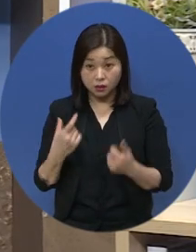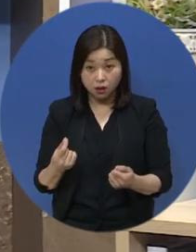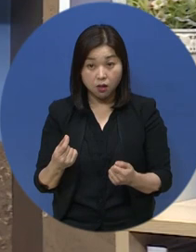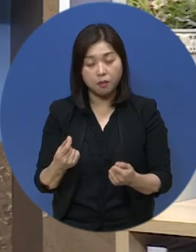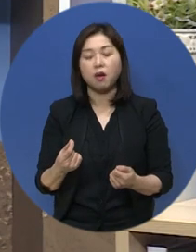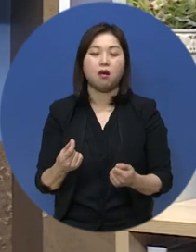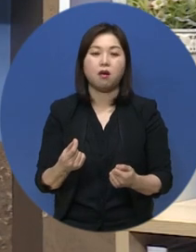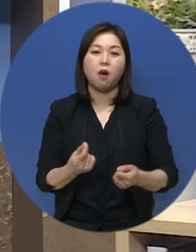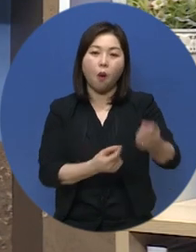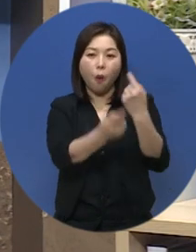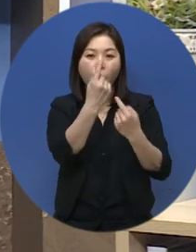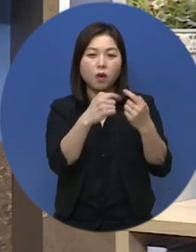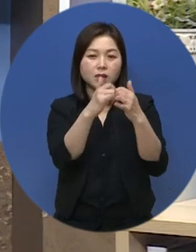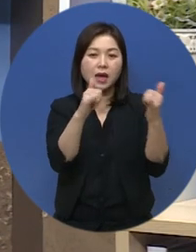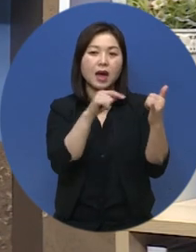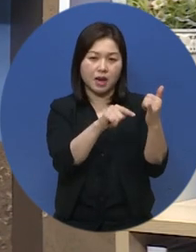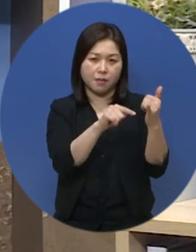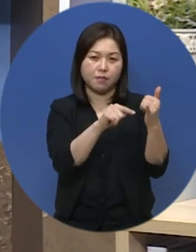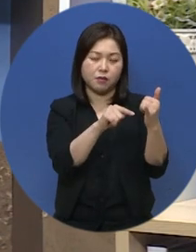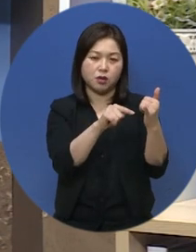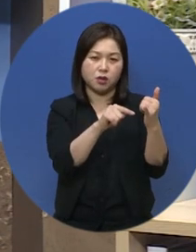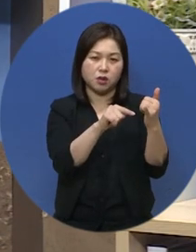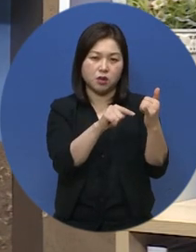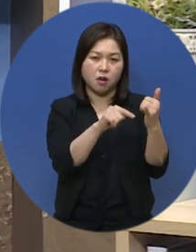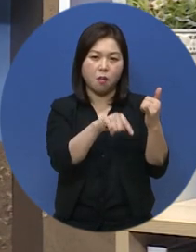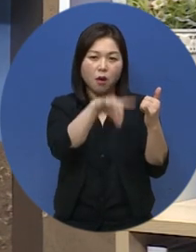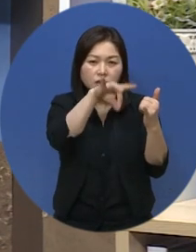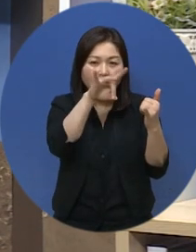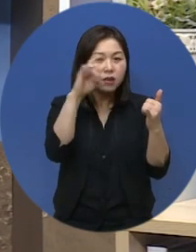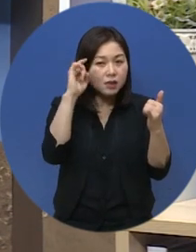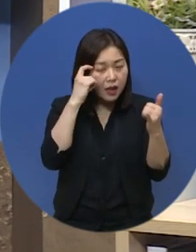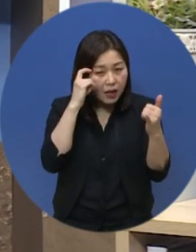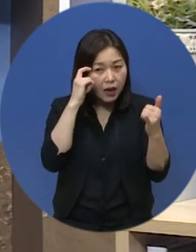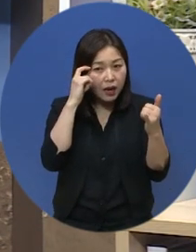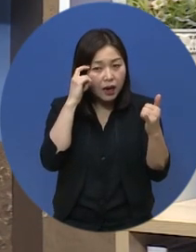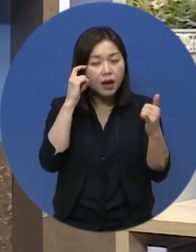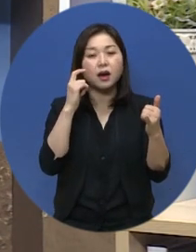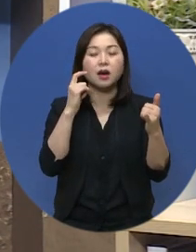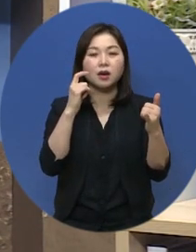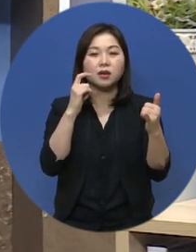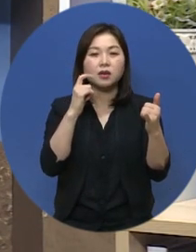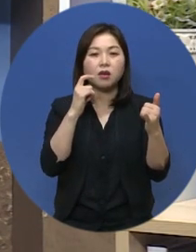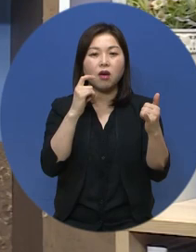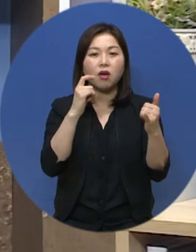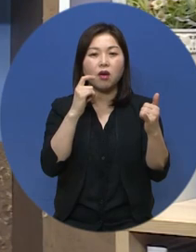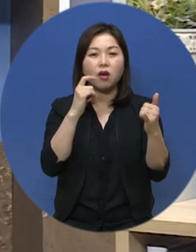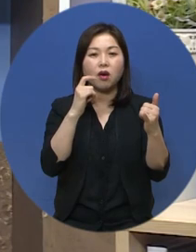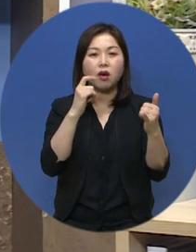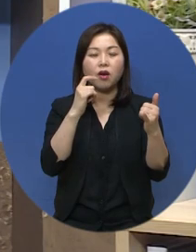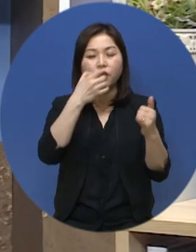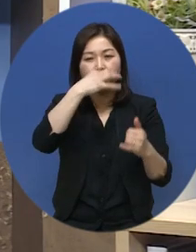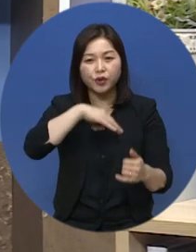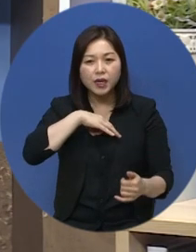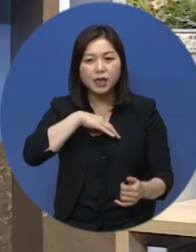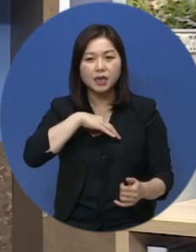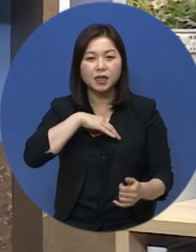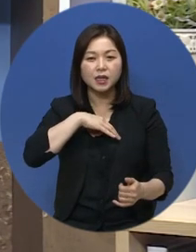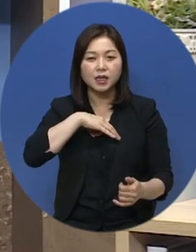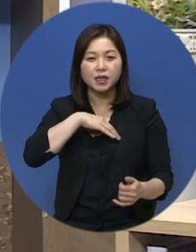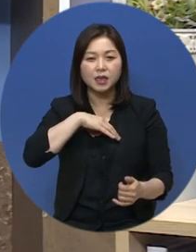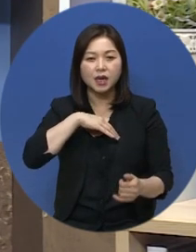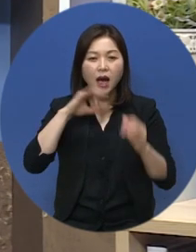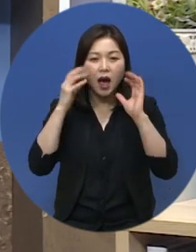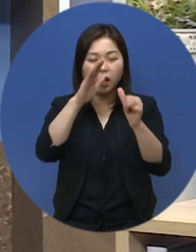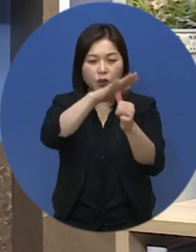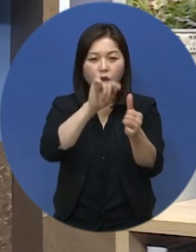이용자 중심에 네네. 좀 효율적으로 네. 네, 그런 맞아요. 이 네. 뭐라고 해야 될까요? 아동들을 위한